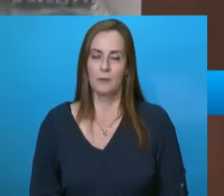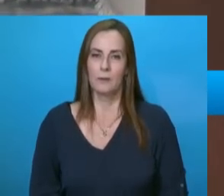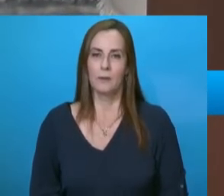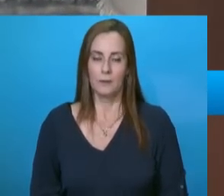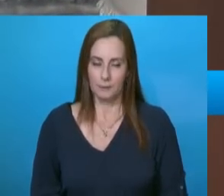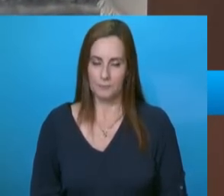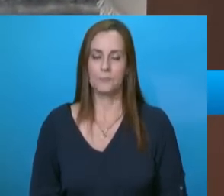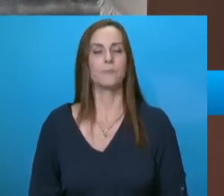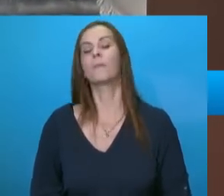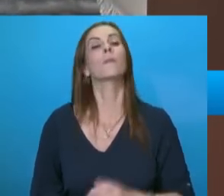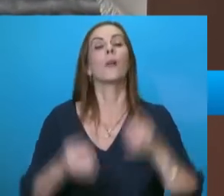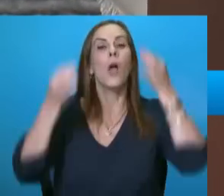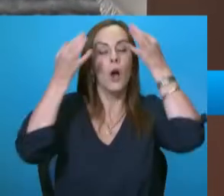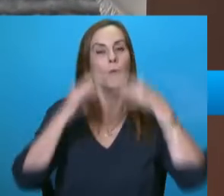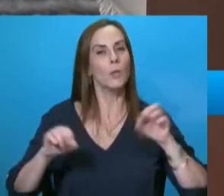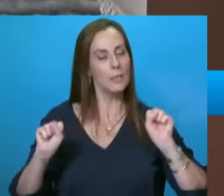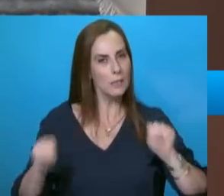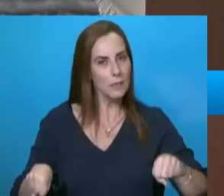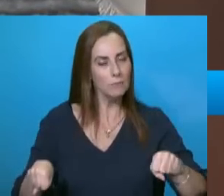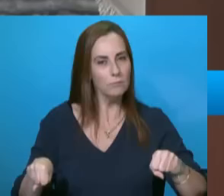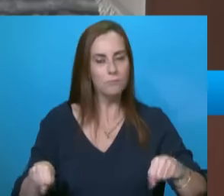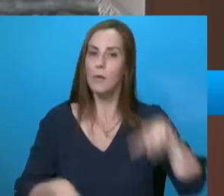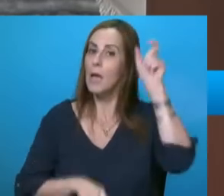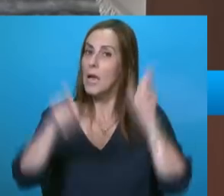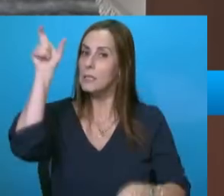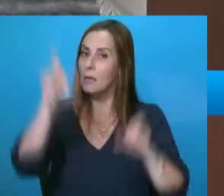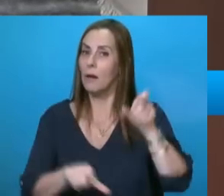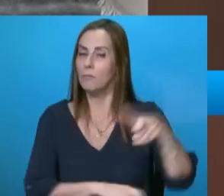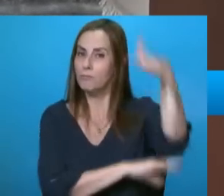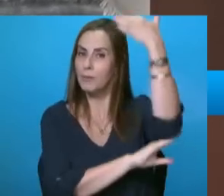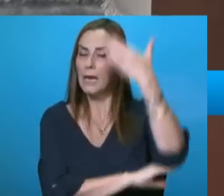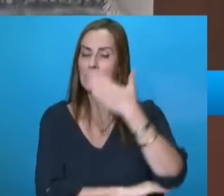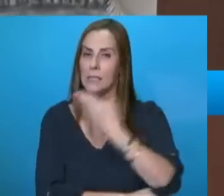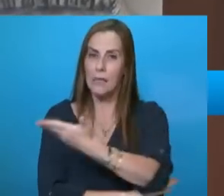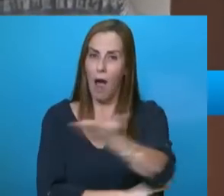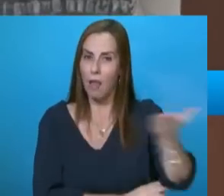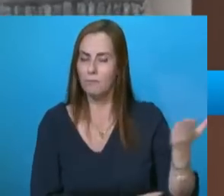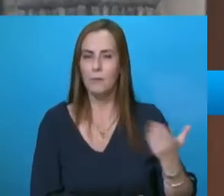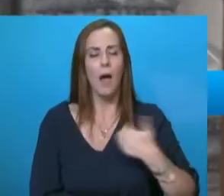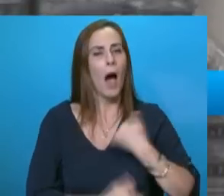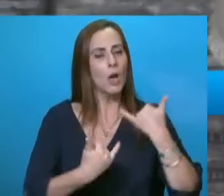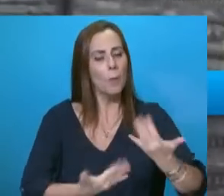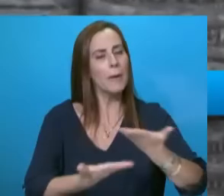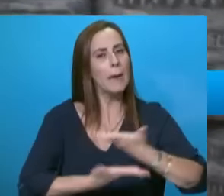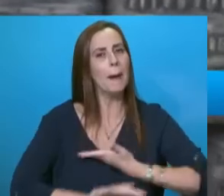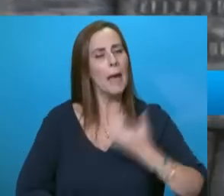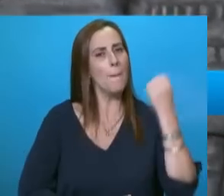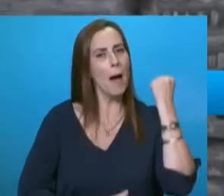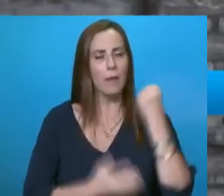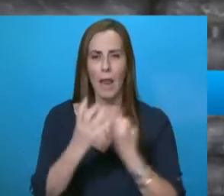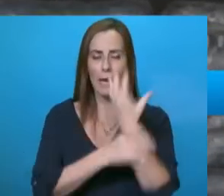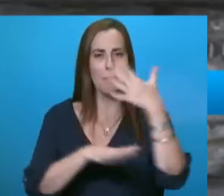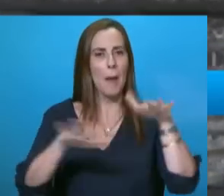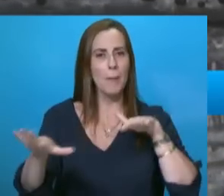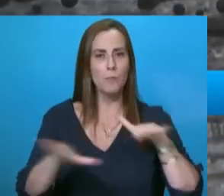כבוד נשיא המדינה, מר ראובן ריבלין, אזרחי ישראל, אני מקבל היום את המנדט להרכבת הממשלה